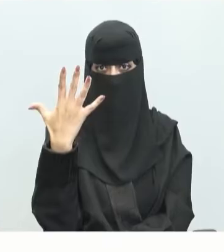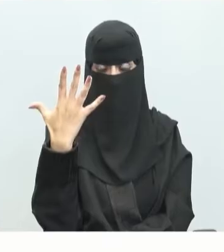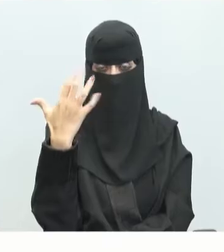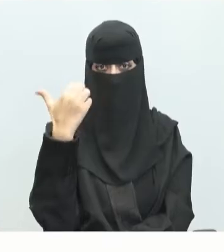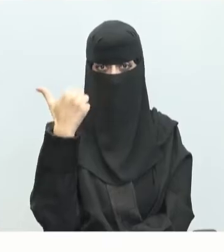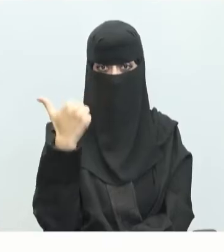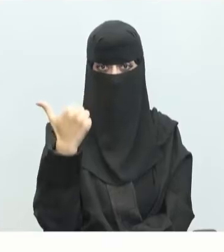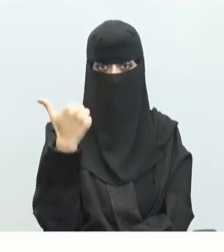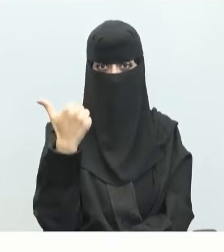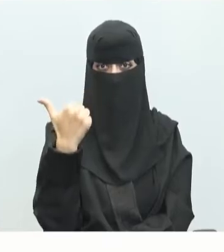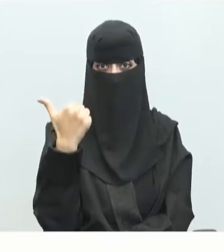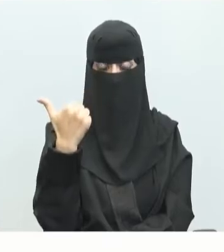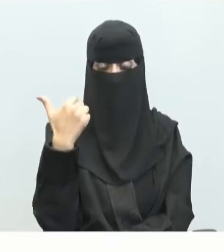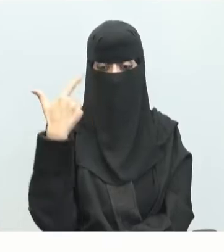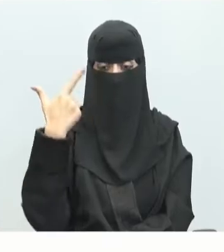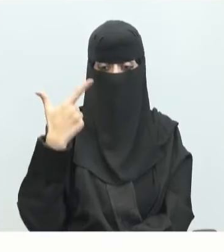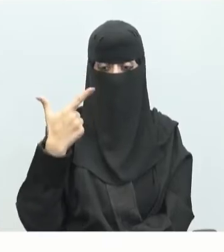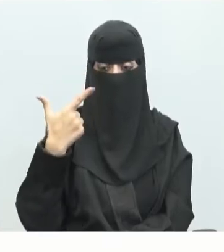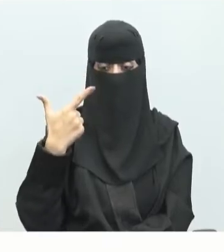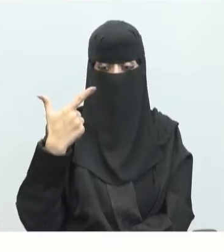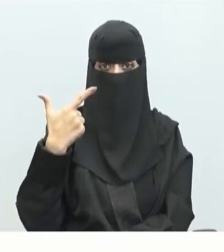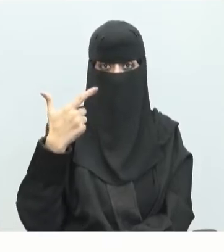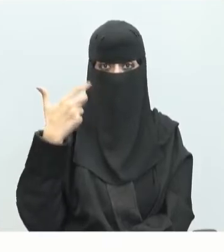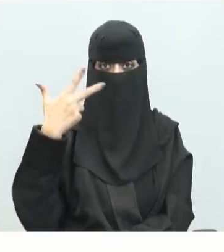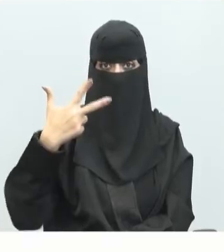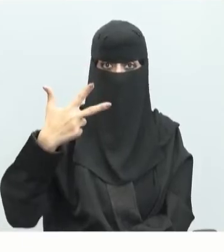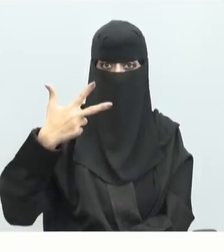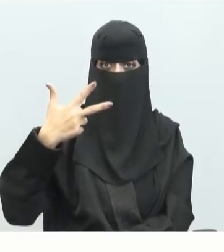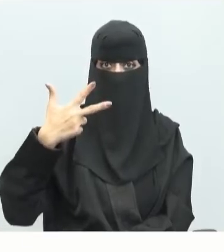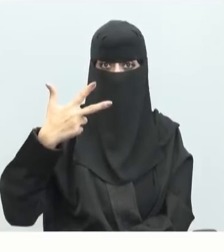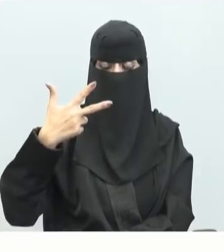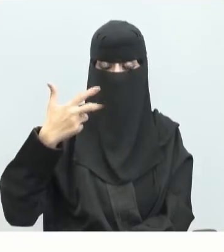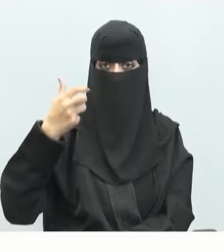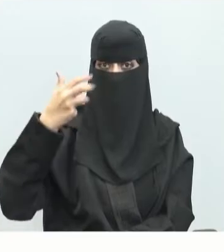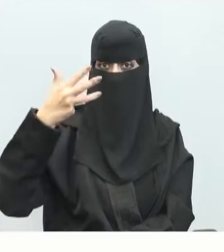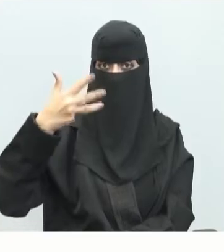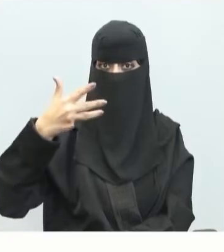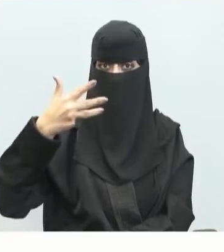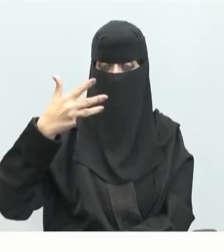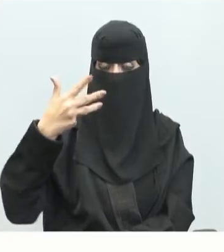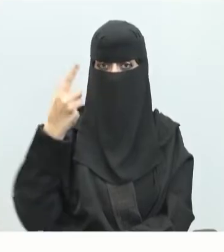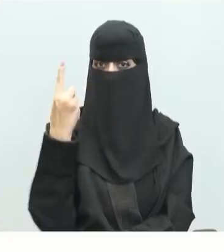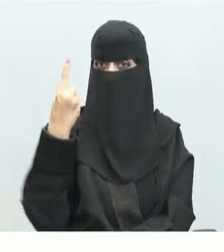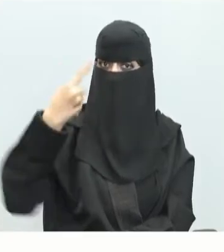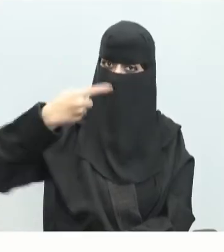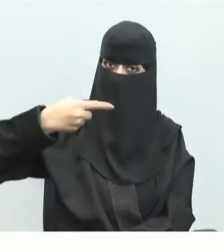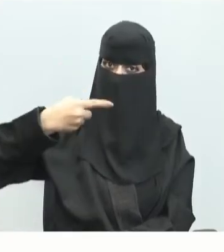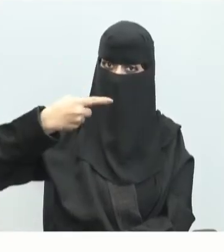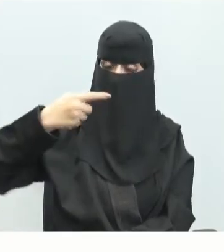خمسه سته سبعه ثمانيه تسعه